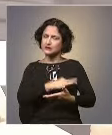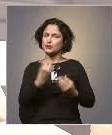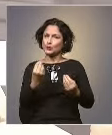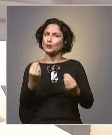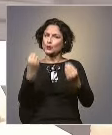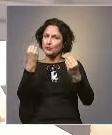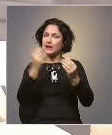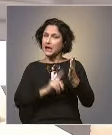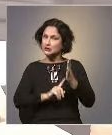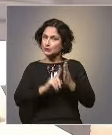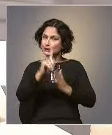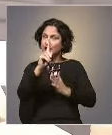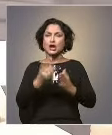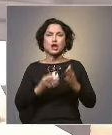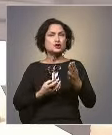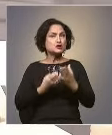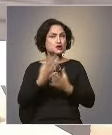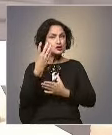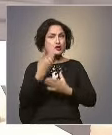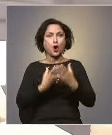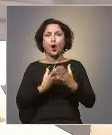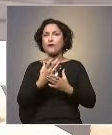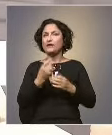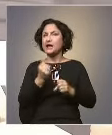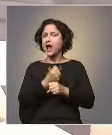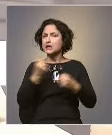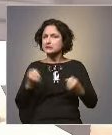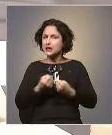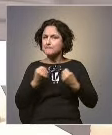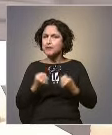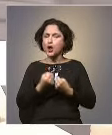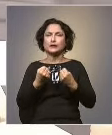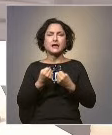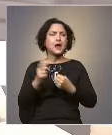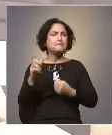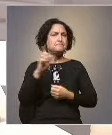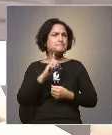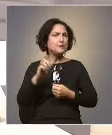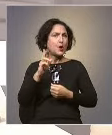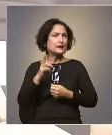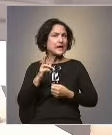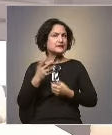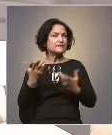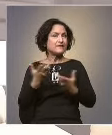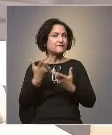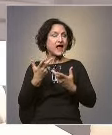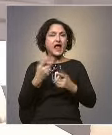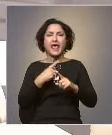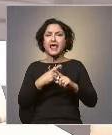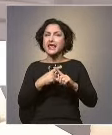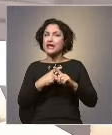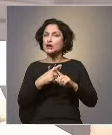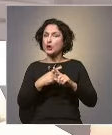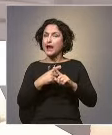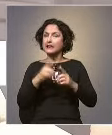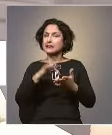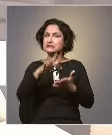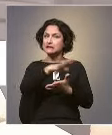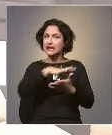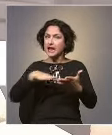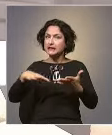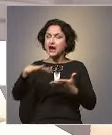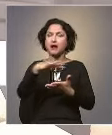това са нови разработки по отношение на биокатализа в хетерогенна среда. Това е, да не навлизам в подробности все